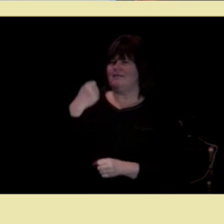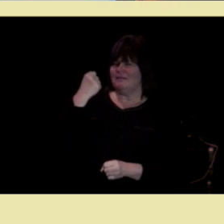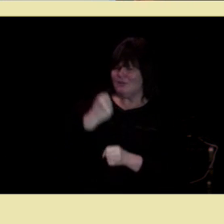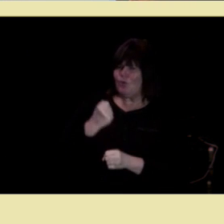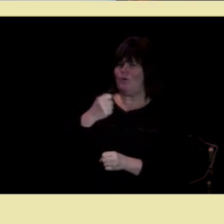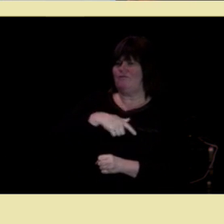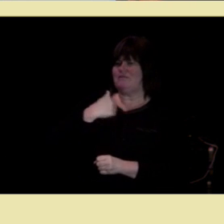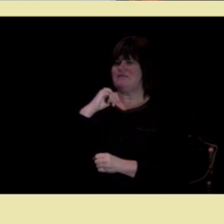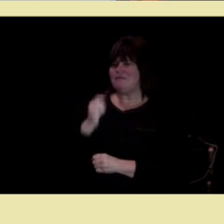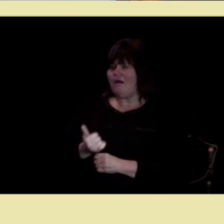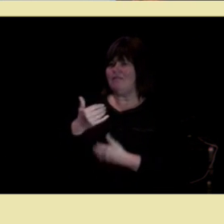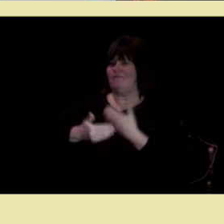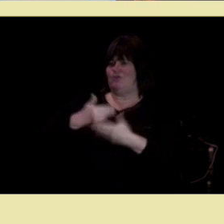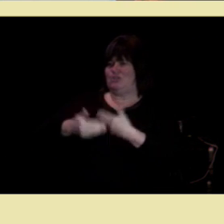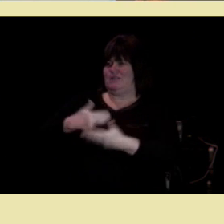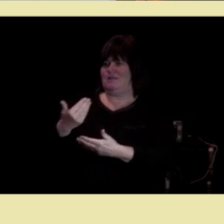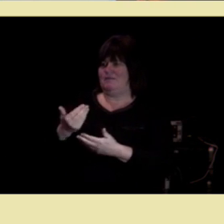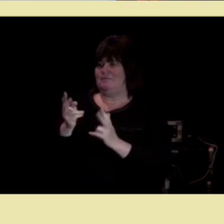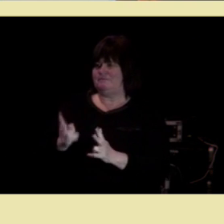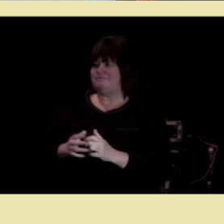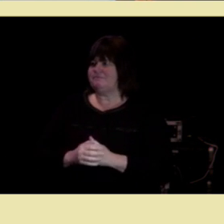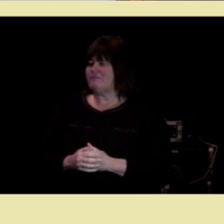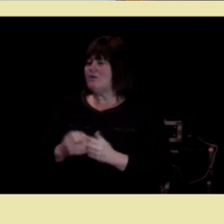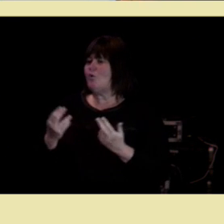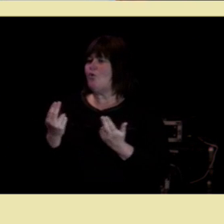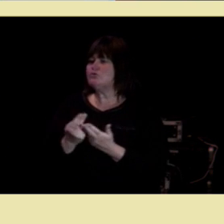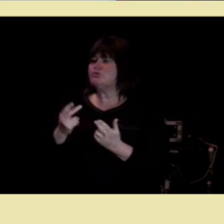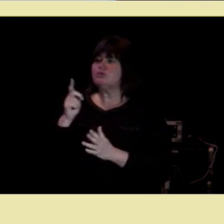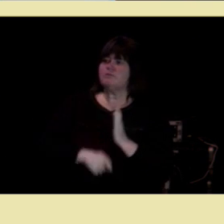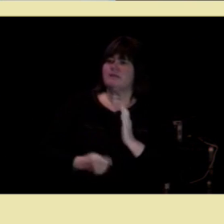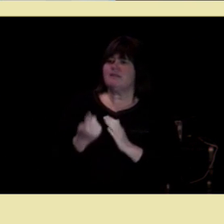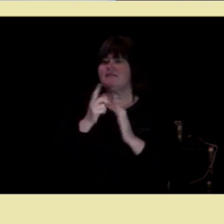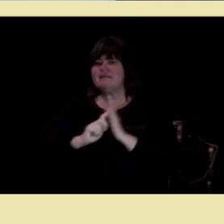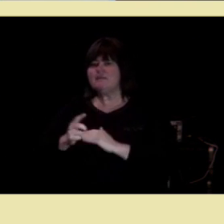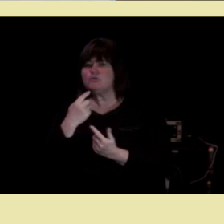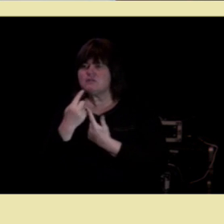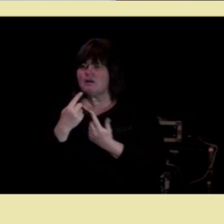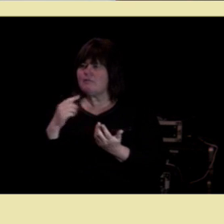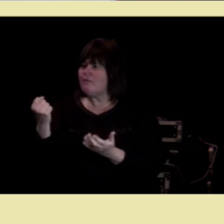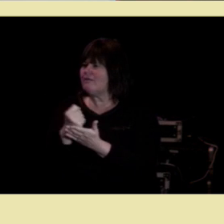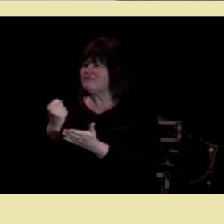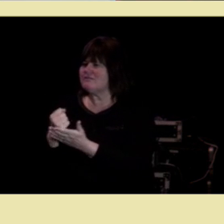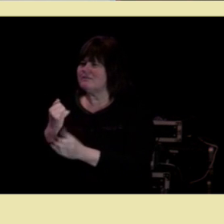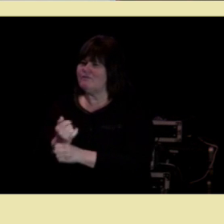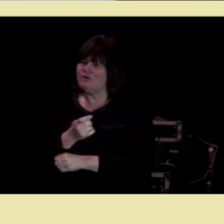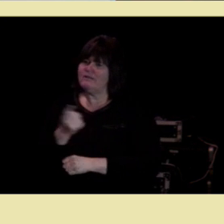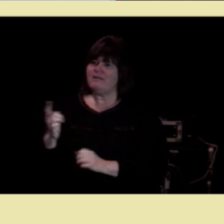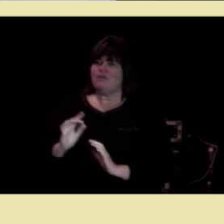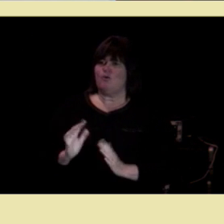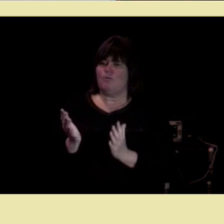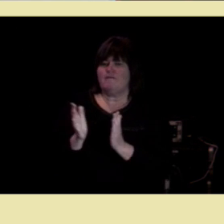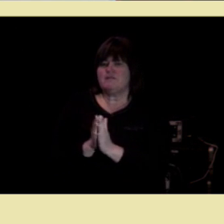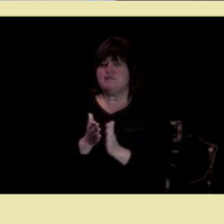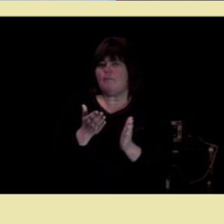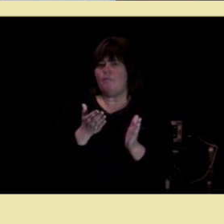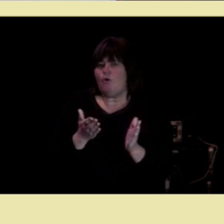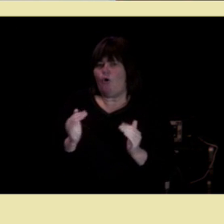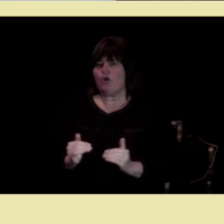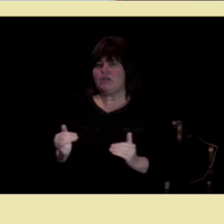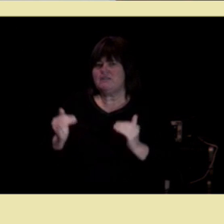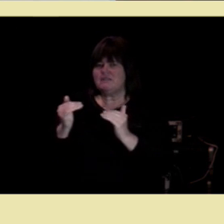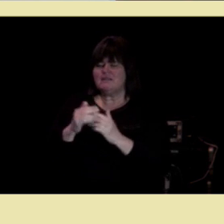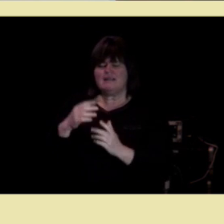Samtidig så har de vært inne og snakket med de ansatte om hvordan de opplever denne samorganiseringen. Hvordan er det psykosociale